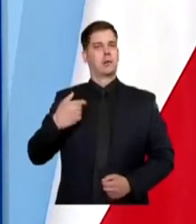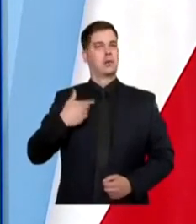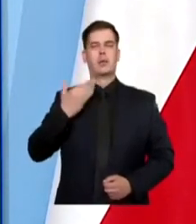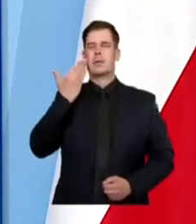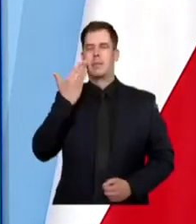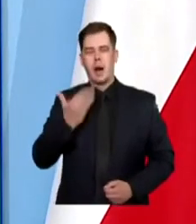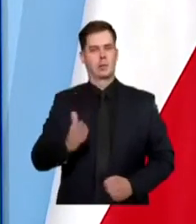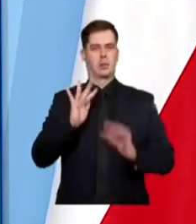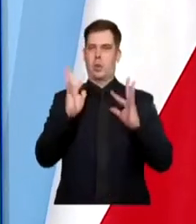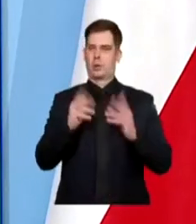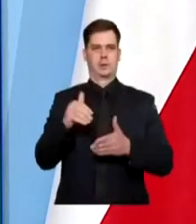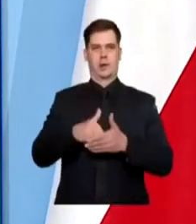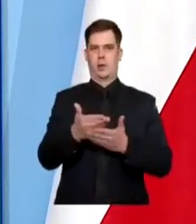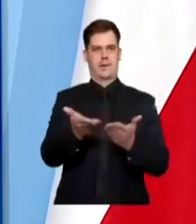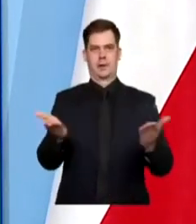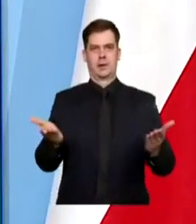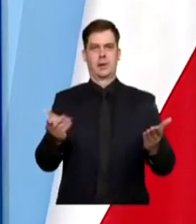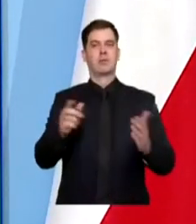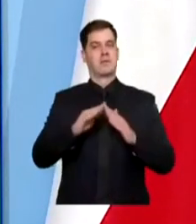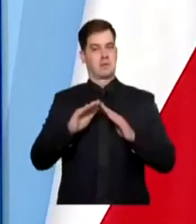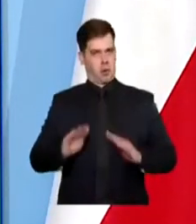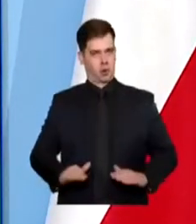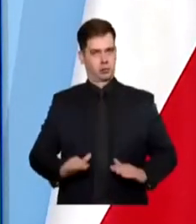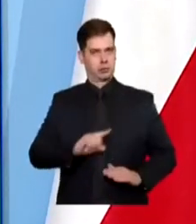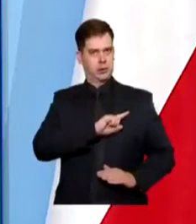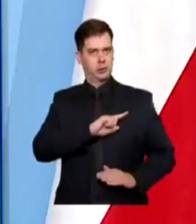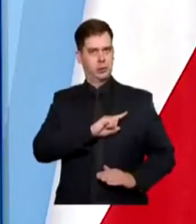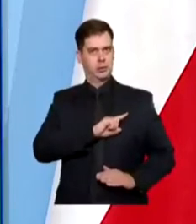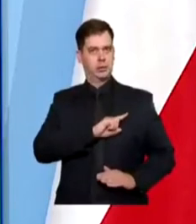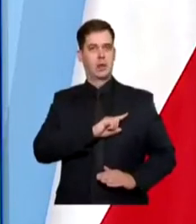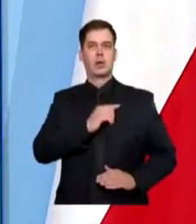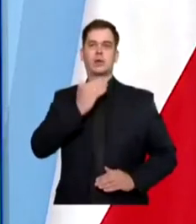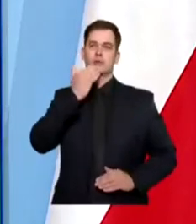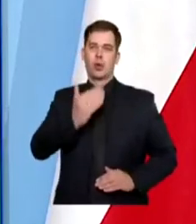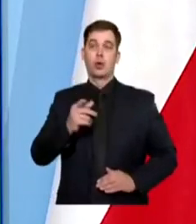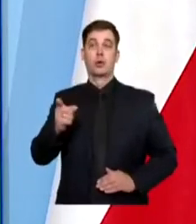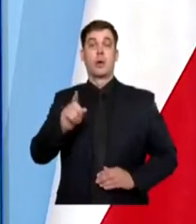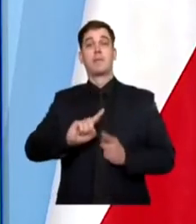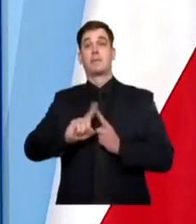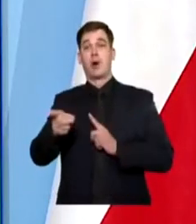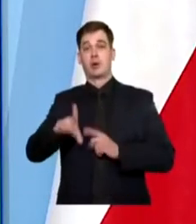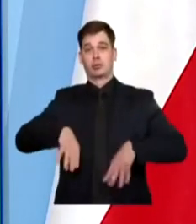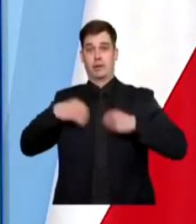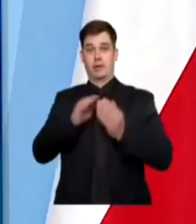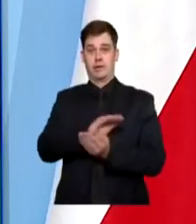się niezwykle odpowiedzialnie, pozostali w domach, nie obserwowaliśmy